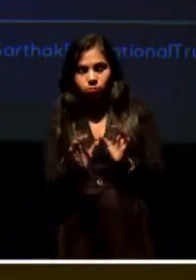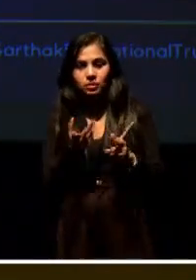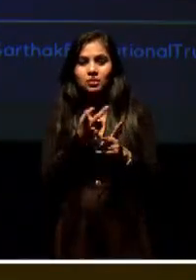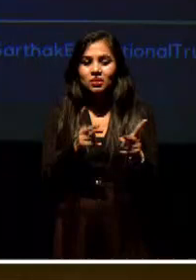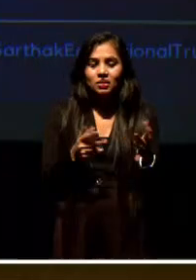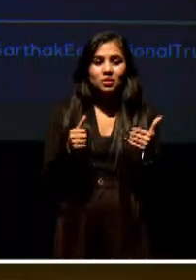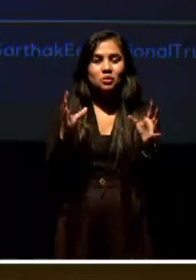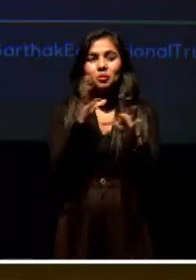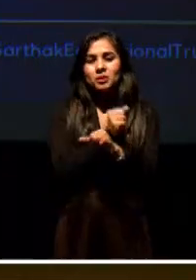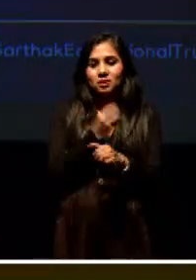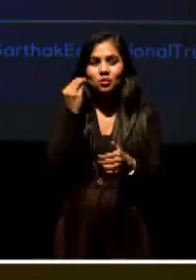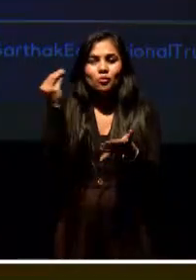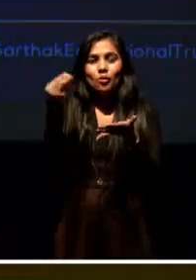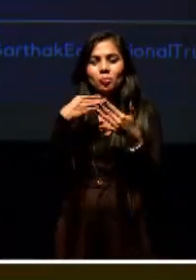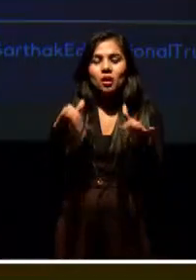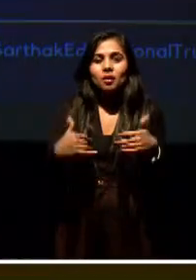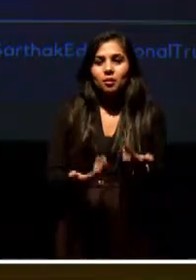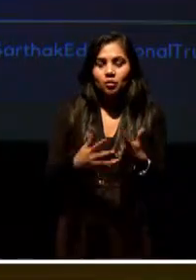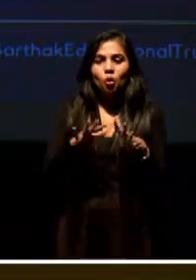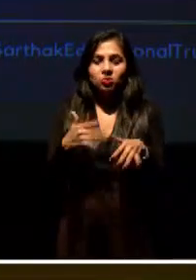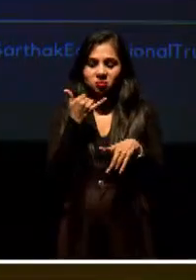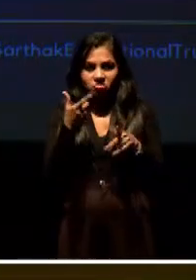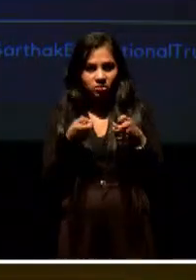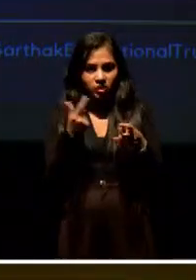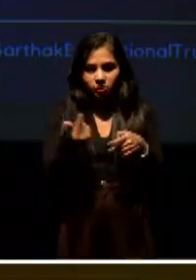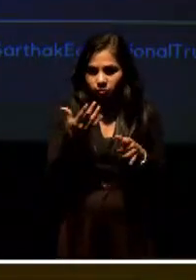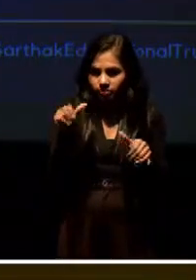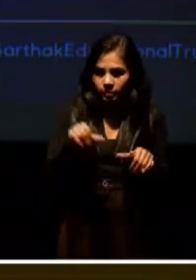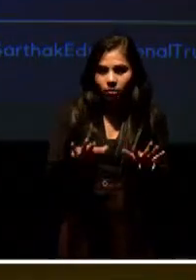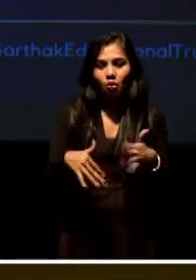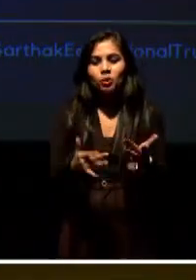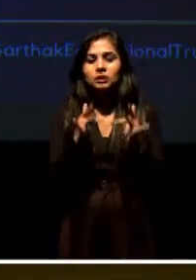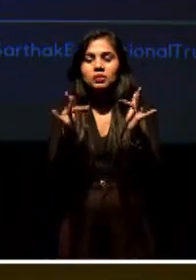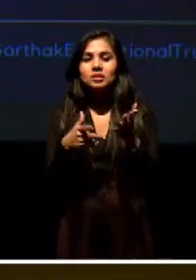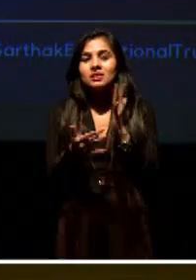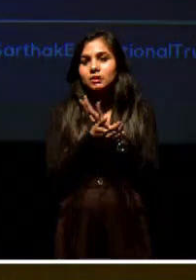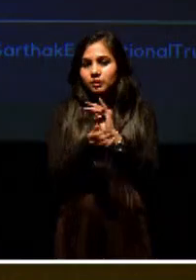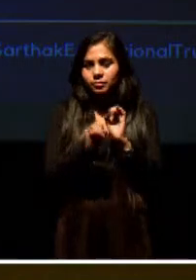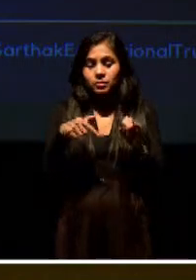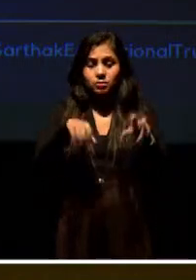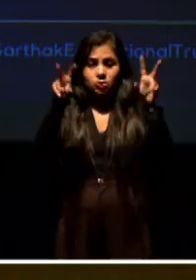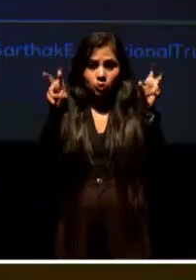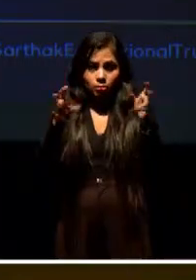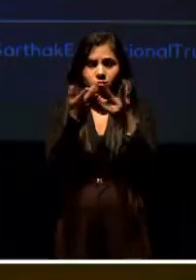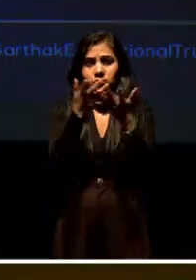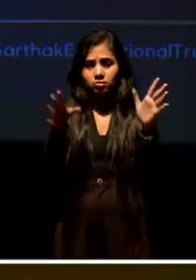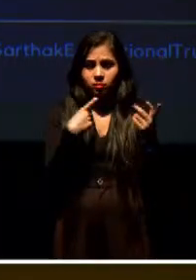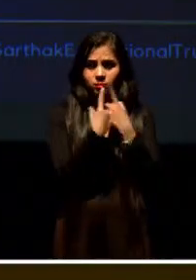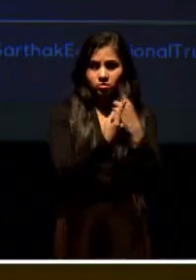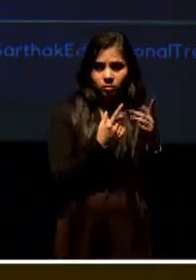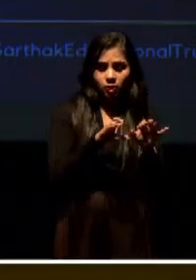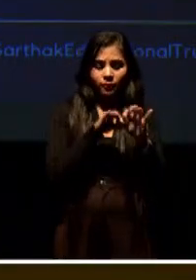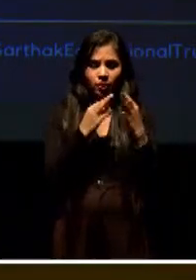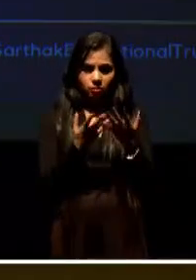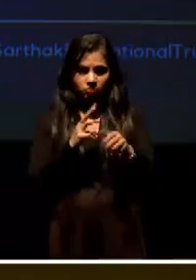तो है नहीं या चलाना नहीं जानते या टेक्निकल स्किल्स नहीं है. तो उनके लिए इस टॉपिक पे किसी से भी बात करना, फैमिली